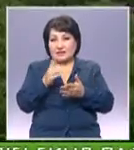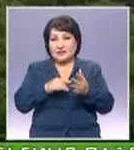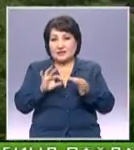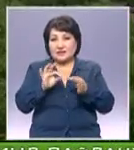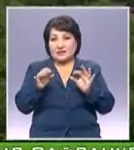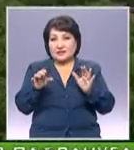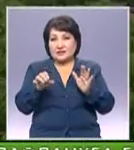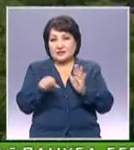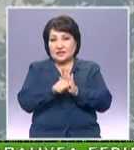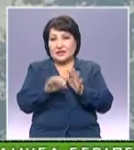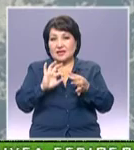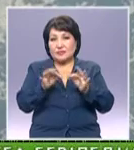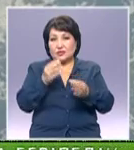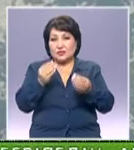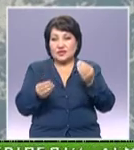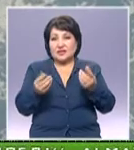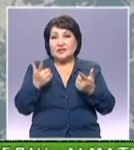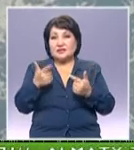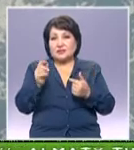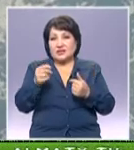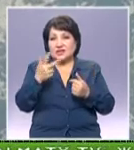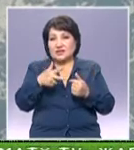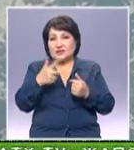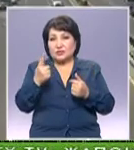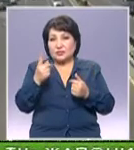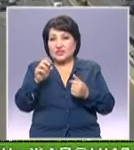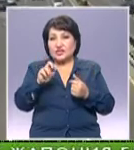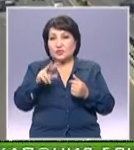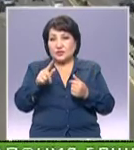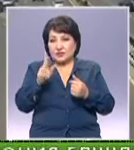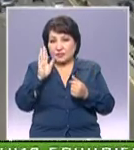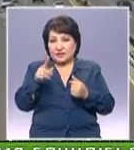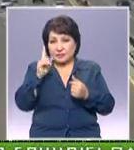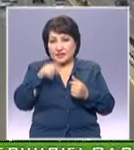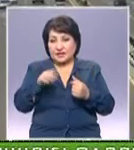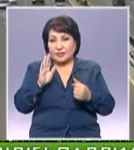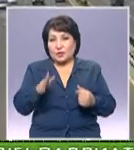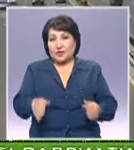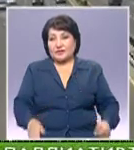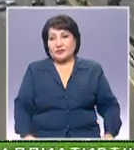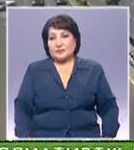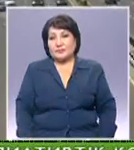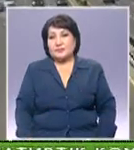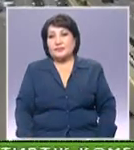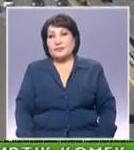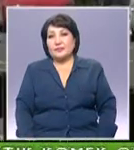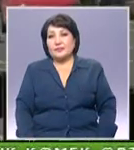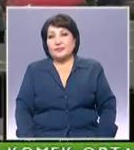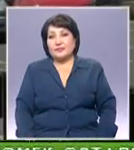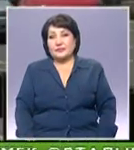келесі жылы шілденің 31 күні белгілі болады. Айырбек Жайлыбекұлы, Ерлан Сағынбеков, Алматы телеарнасы.